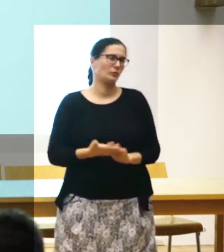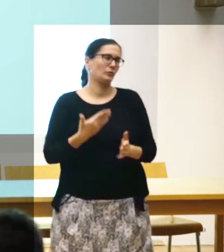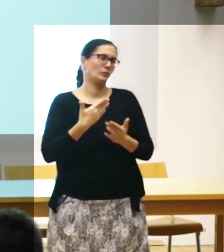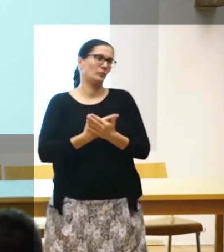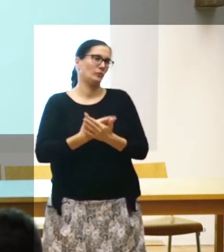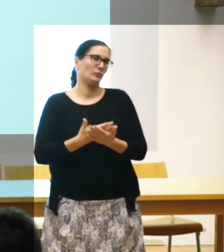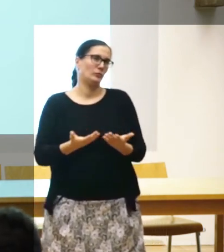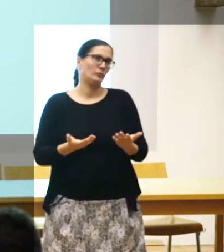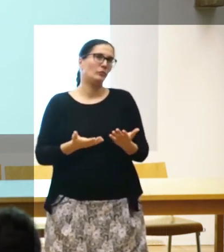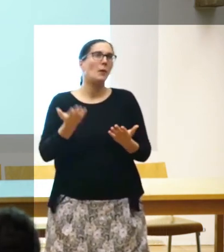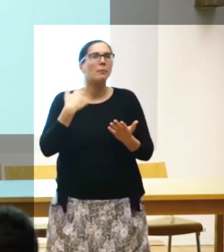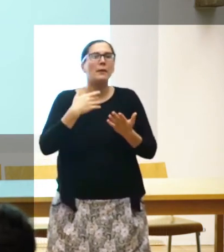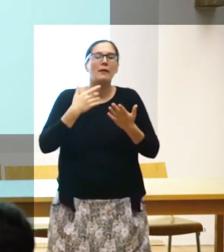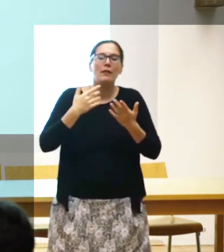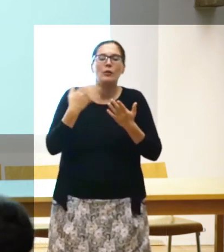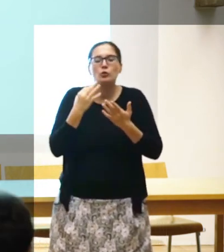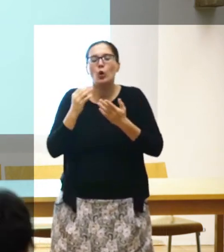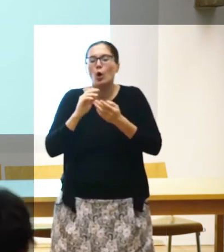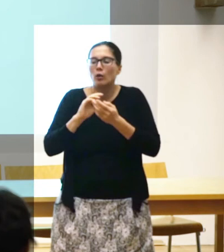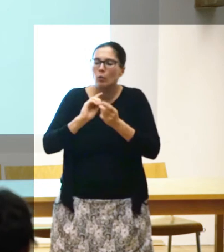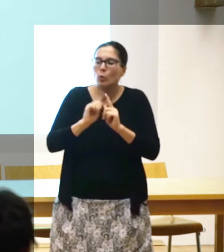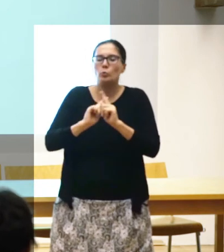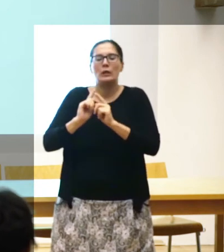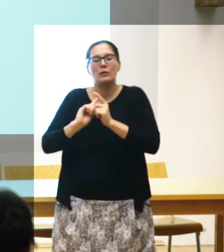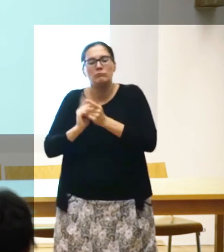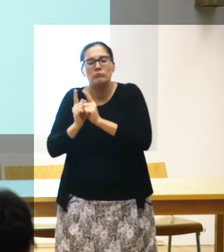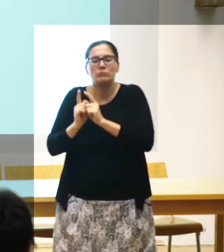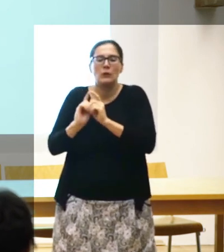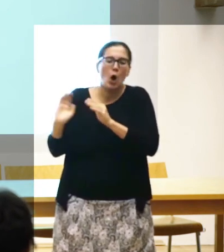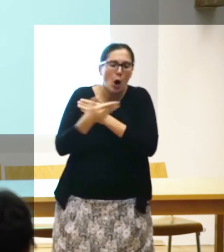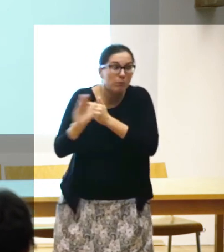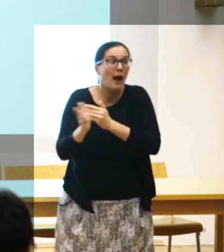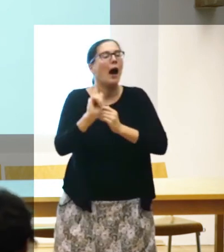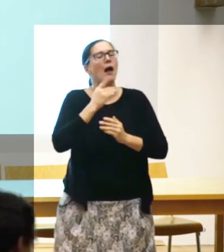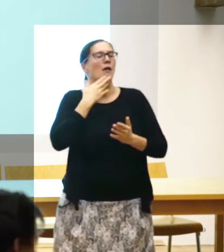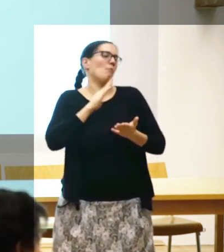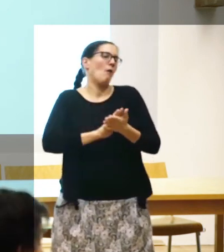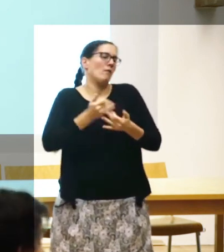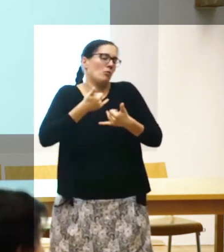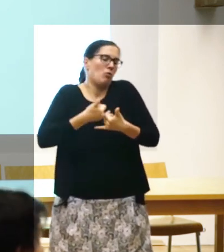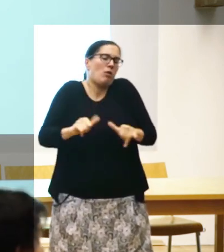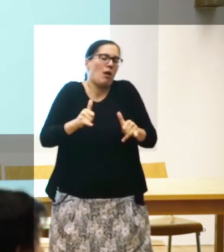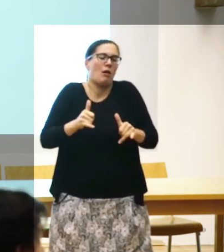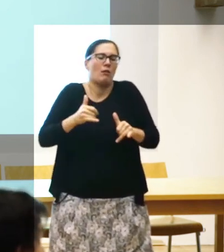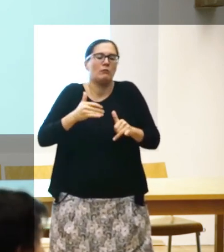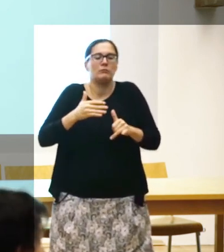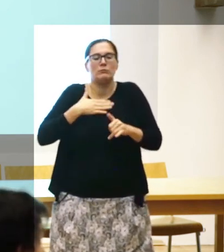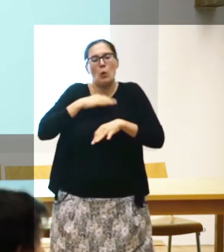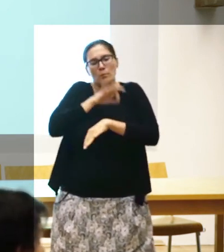použití celé řady drobných strategických a taktických lstí ve vztahu teda k